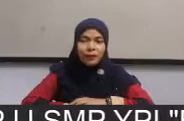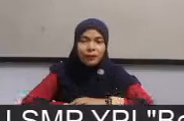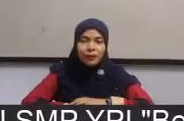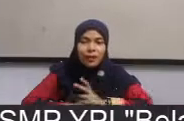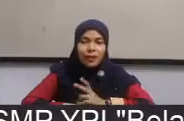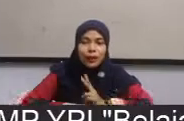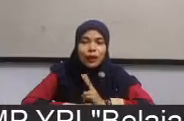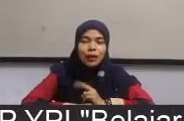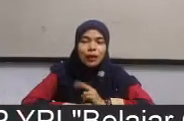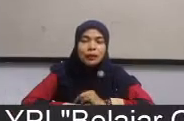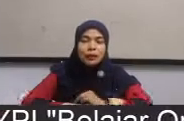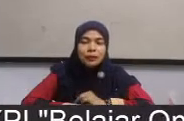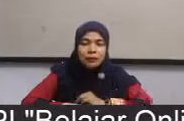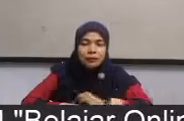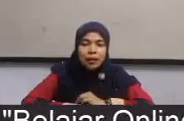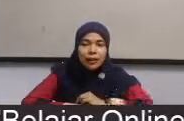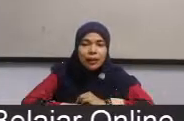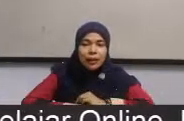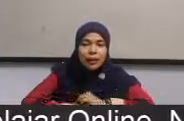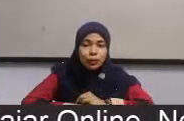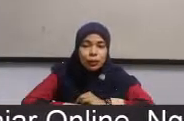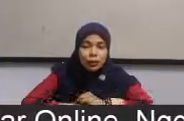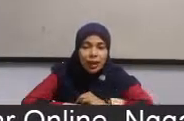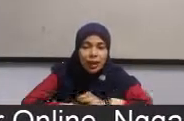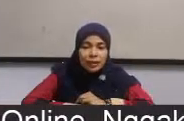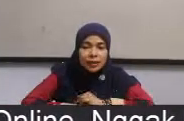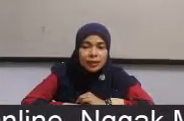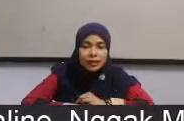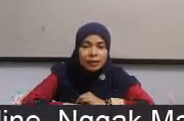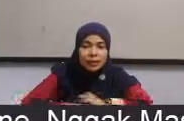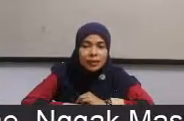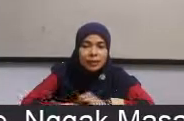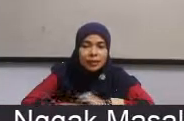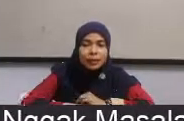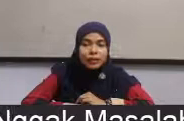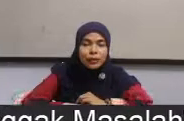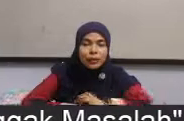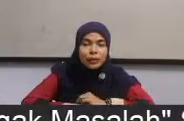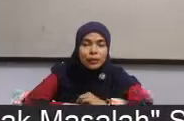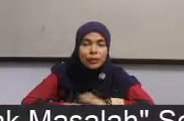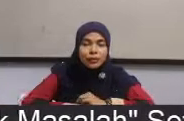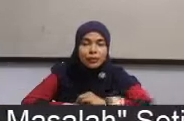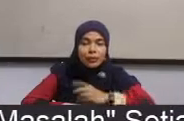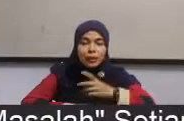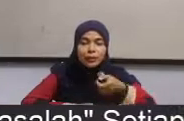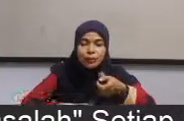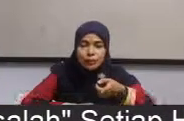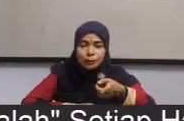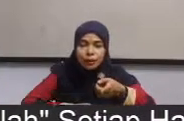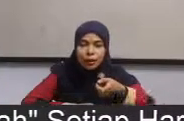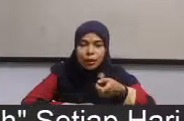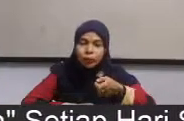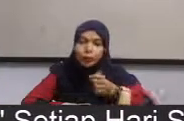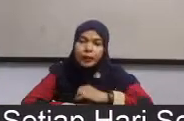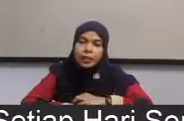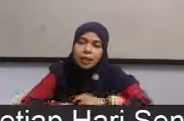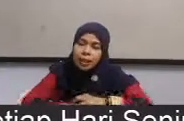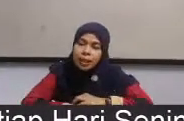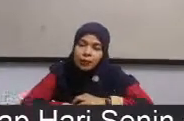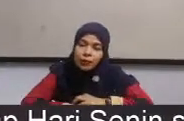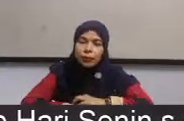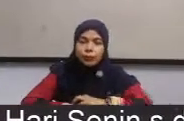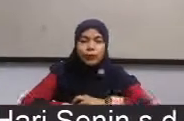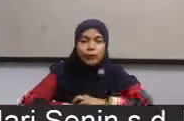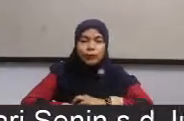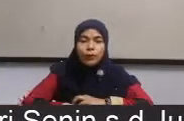yang kedua memanfaatkan alat komunikasi Demi kemajuan bangsa tadi sudah disebutkan yang untuk pjj